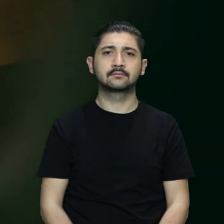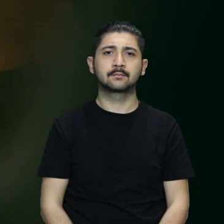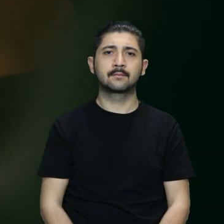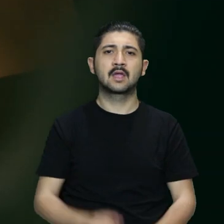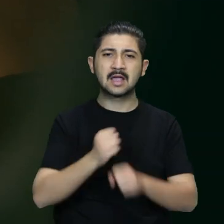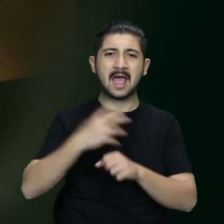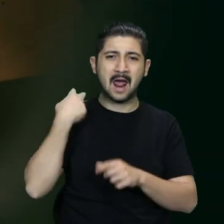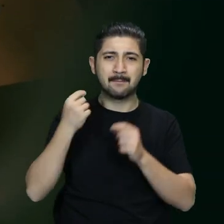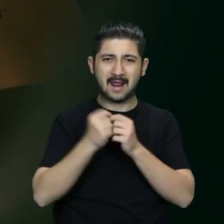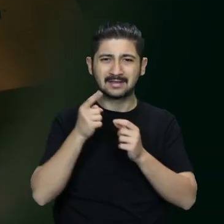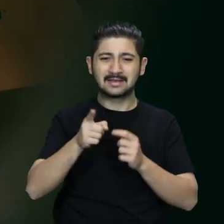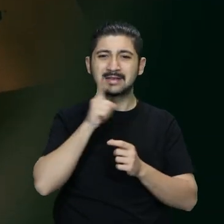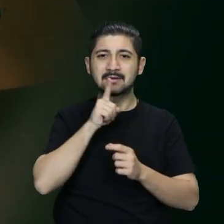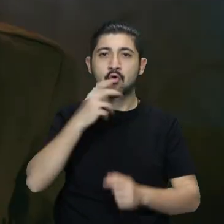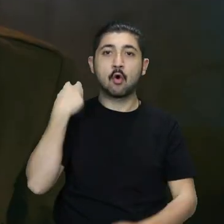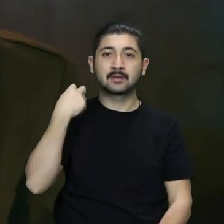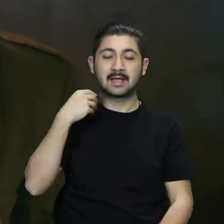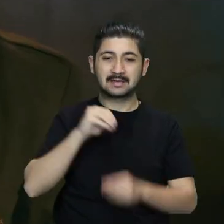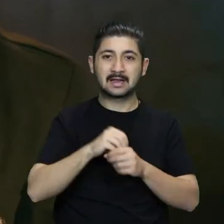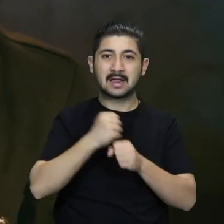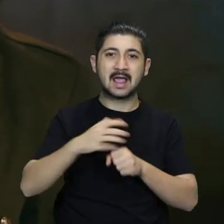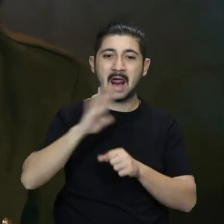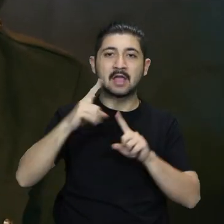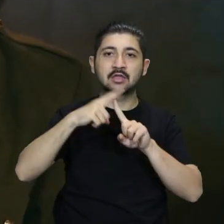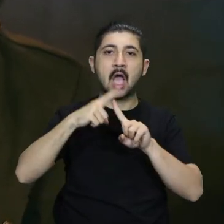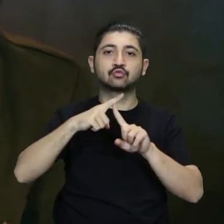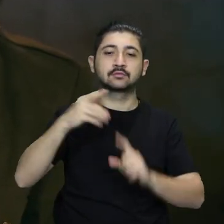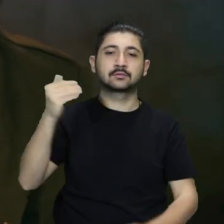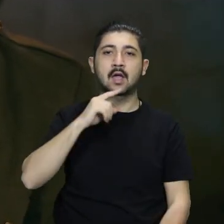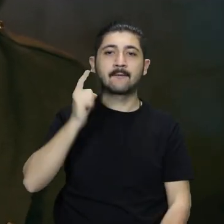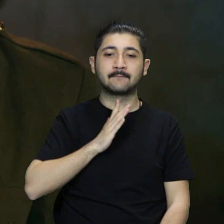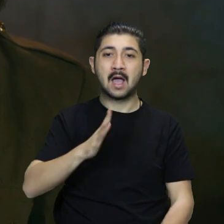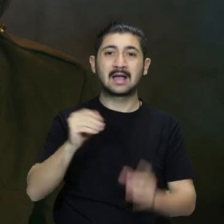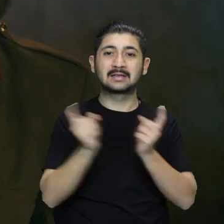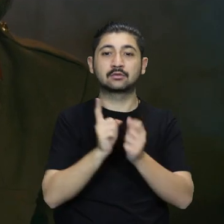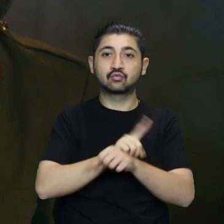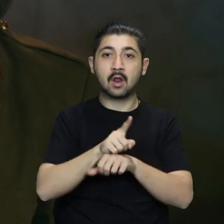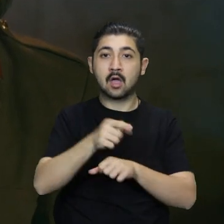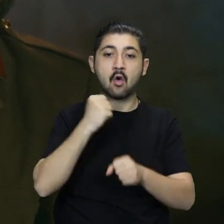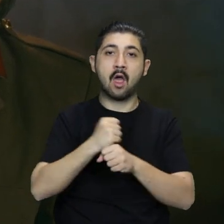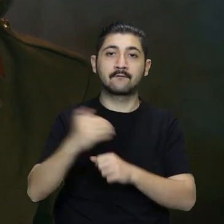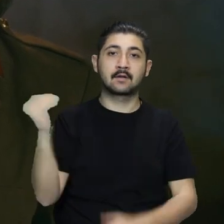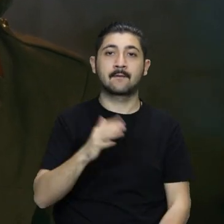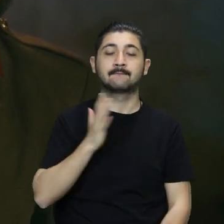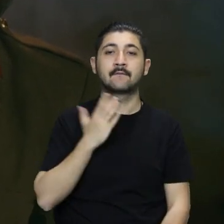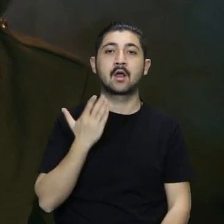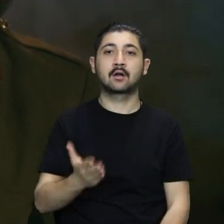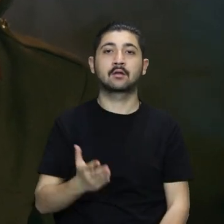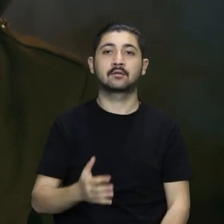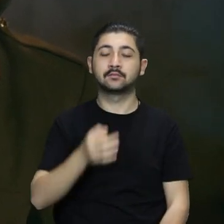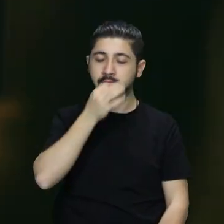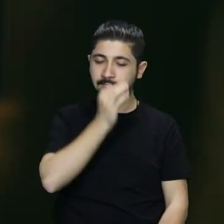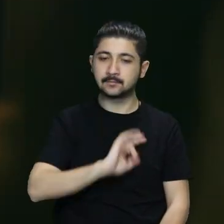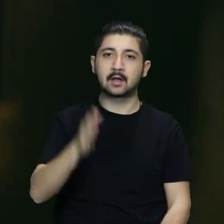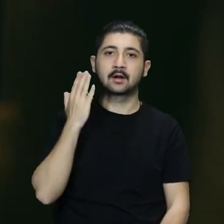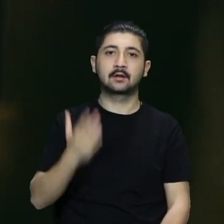General Barrett'ın yerine İngiliz birlikleri komutanlığına General Townsend getirilmiştir. En kısa sürede görev başına gelecektir. Harika.